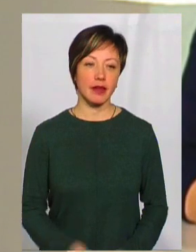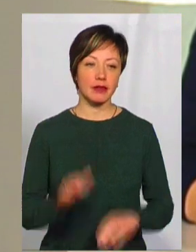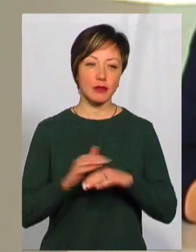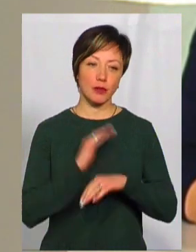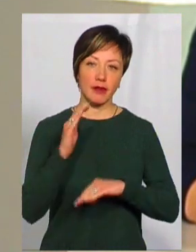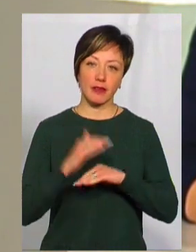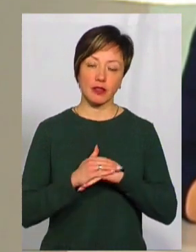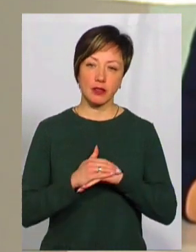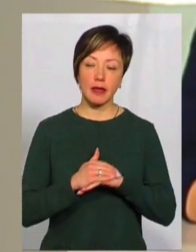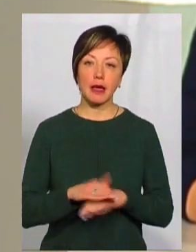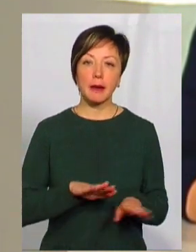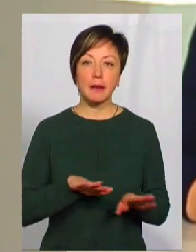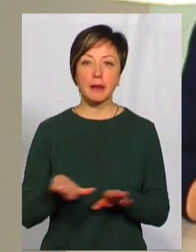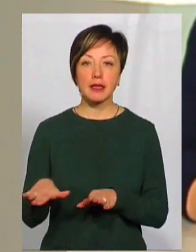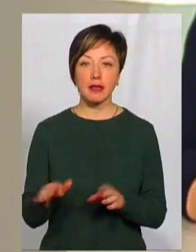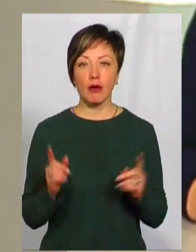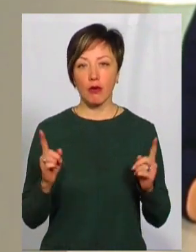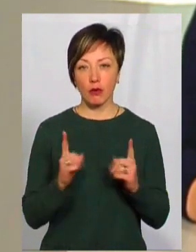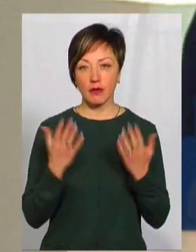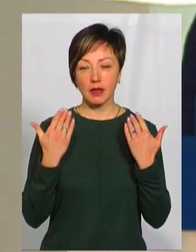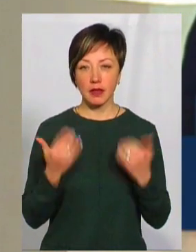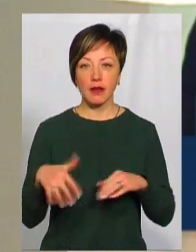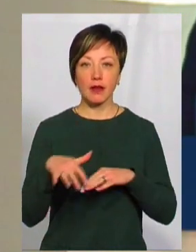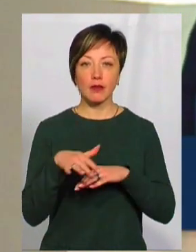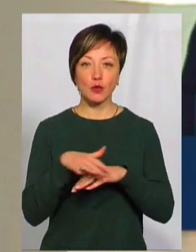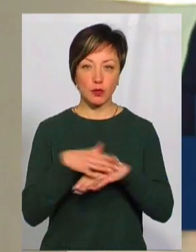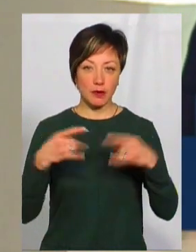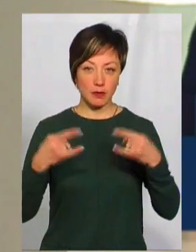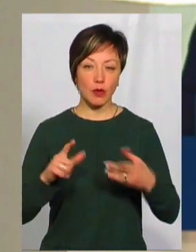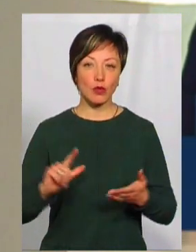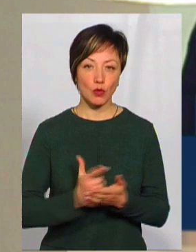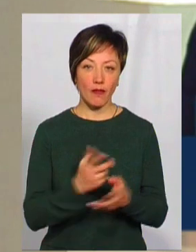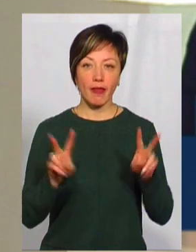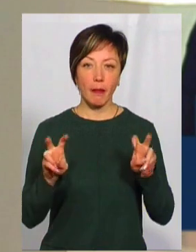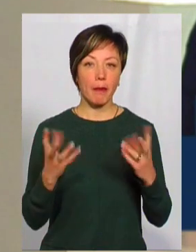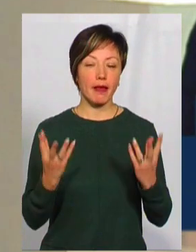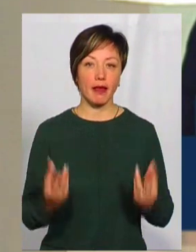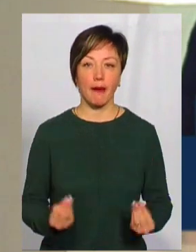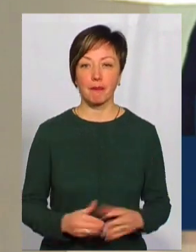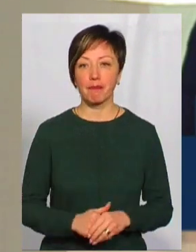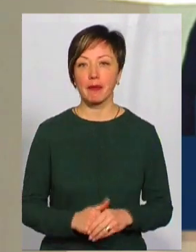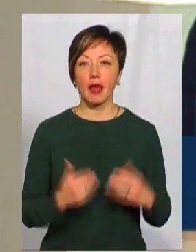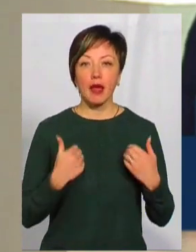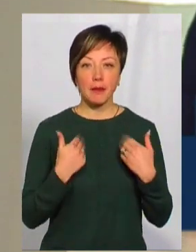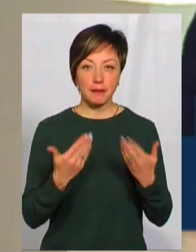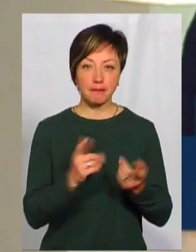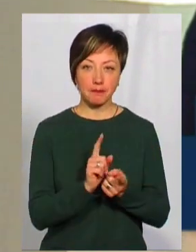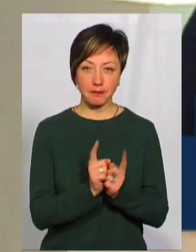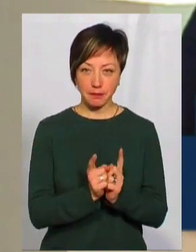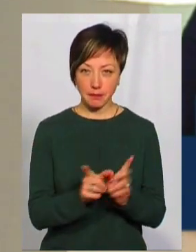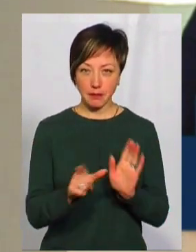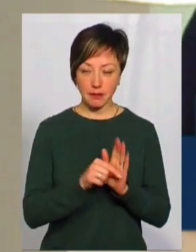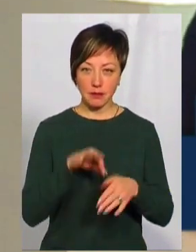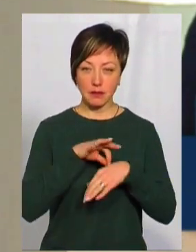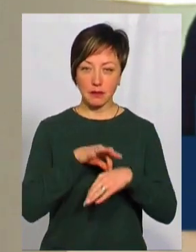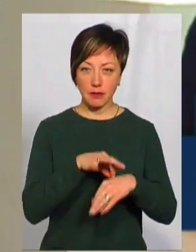Добрий вечір. Після невеликої перерви в ефірі Суспільного знову тема дня. Ми з перекладачкою на жестову